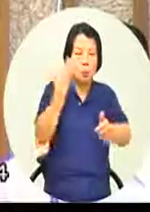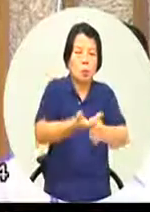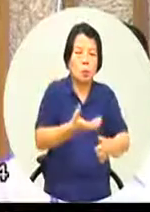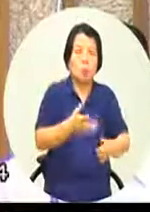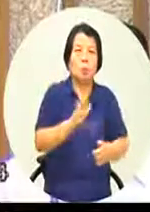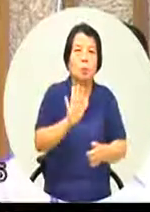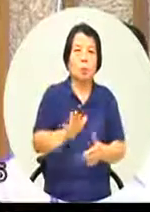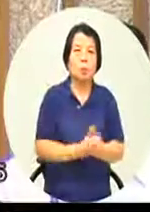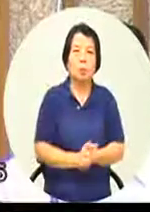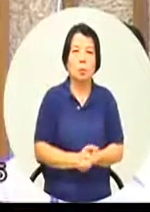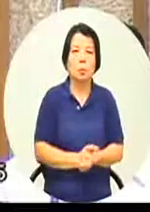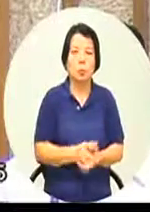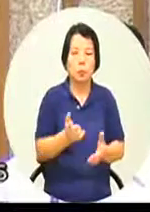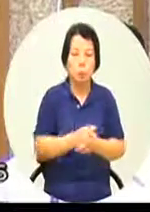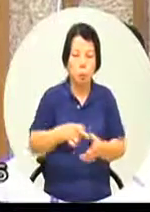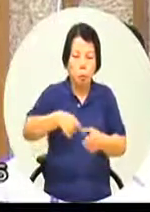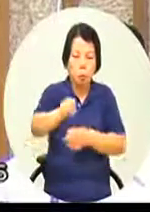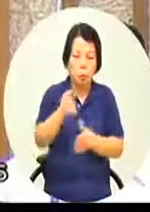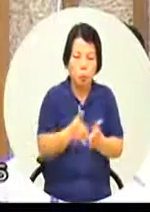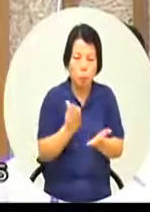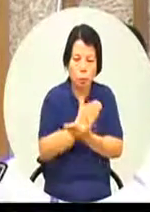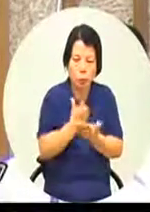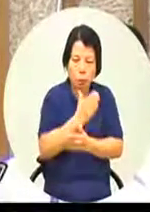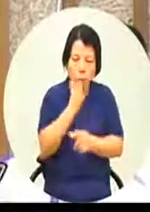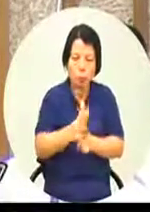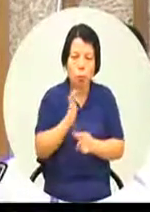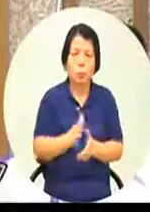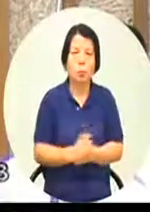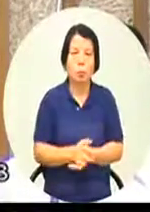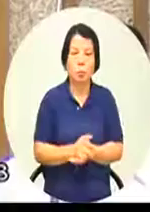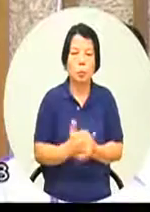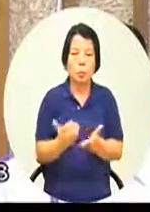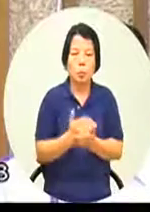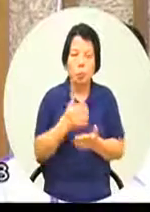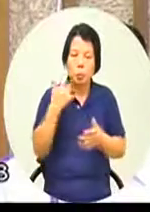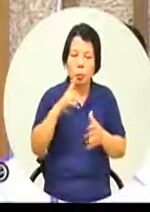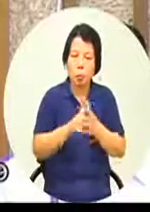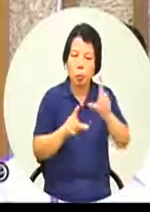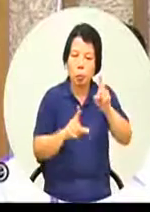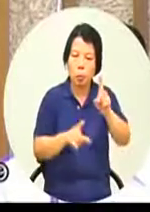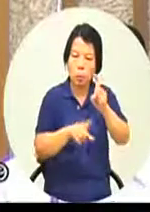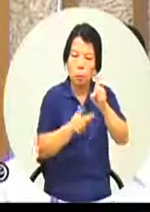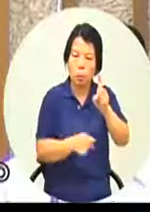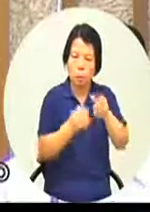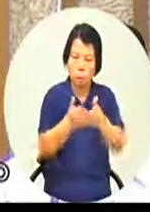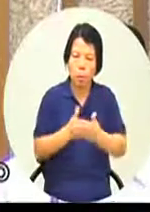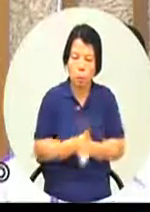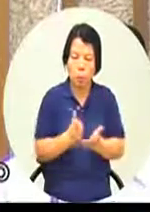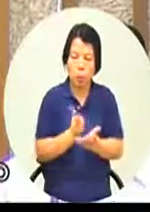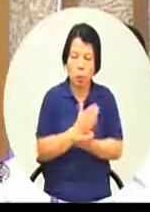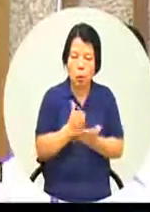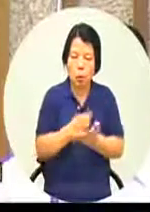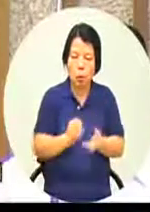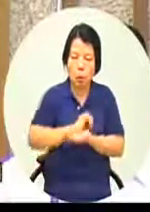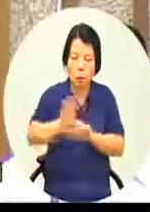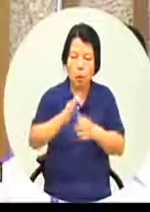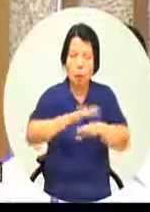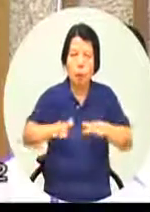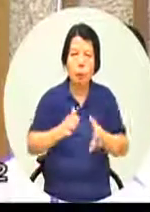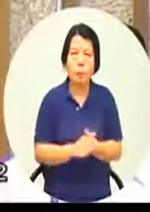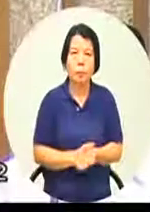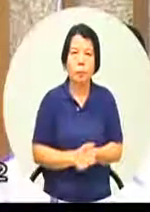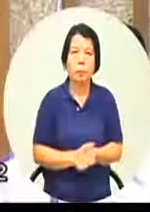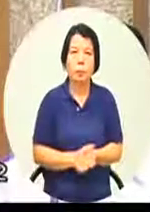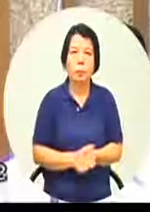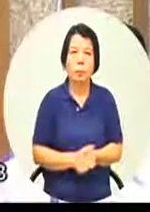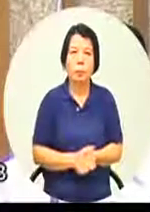托厂商，然后进行相关的评估，预计在整个那个十一月中会提出其中报告这样子。那另外当然就是